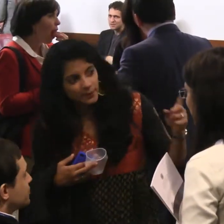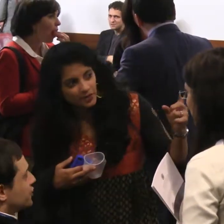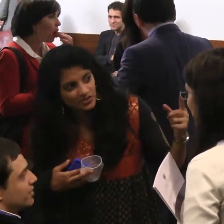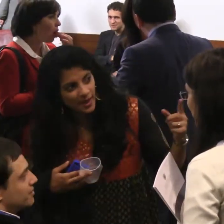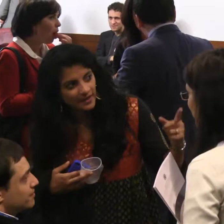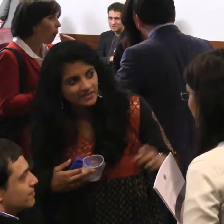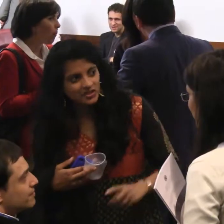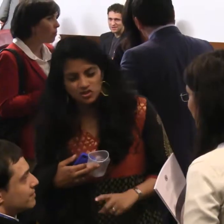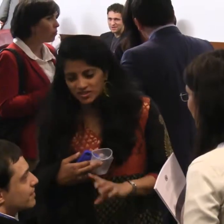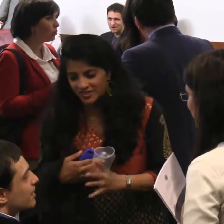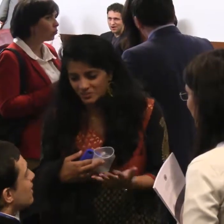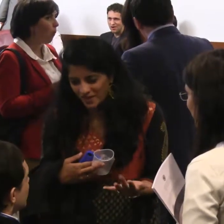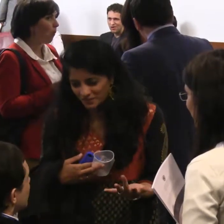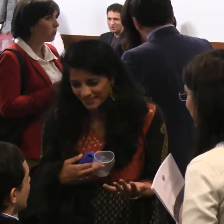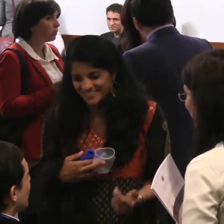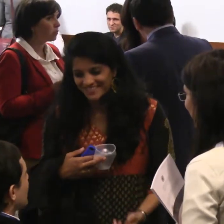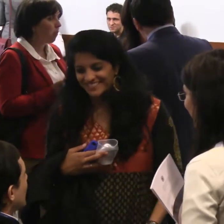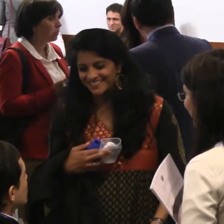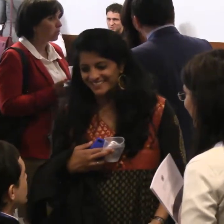Ládé.